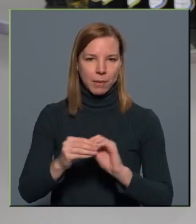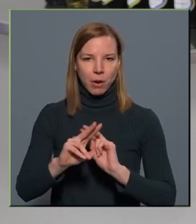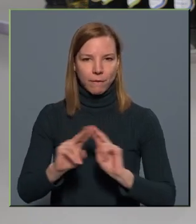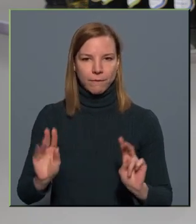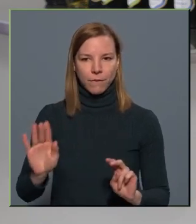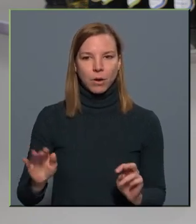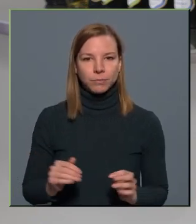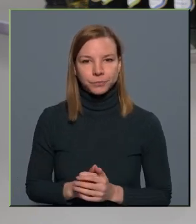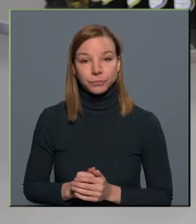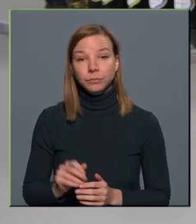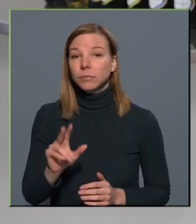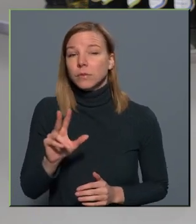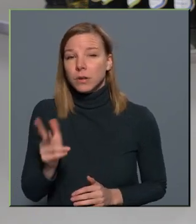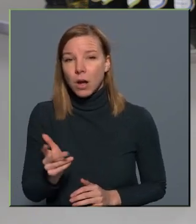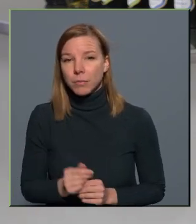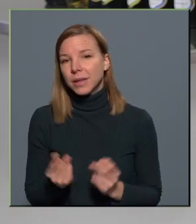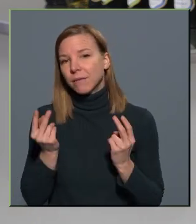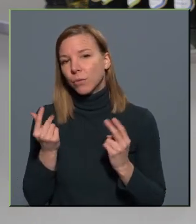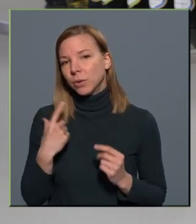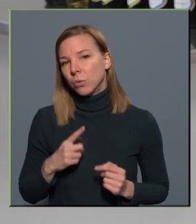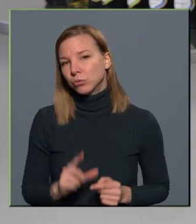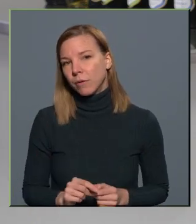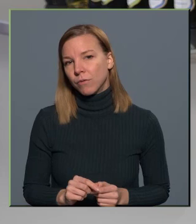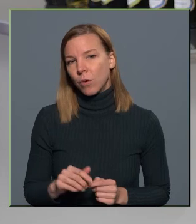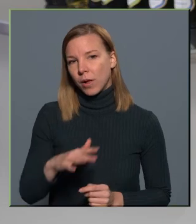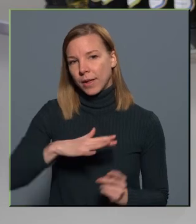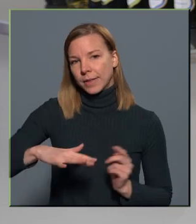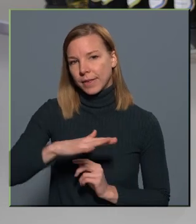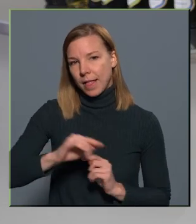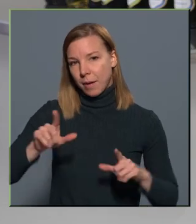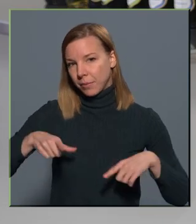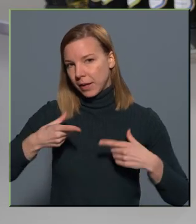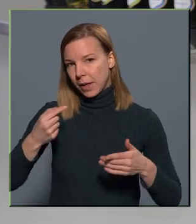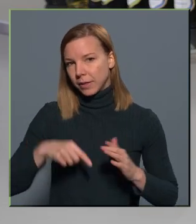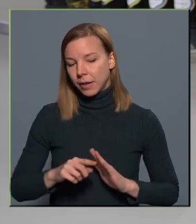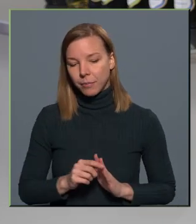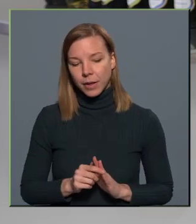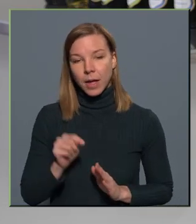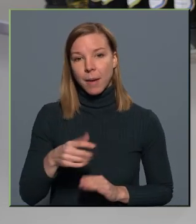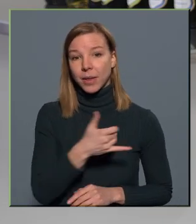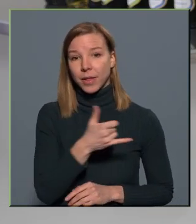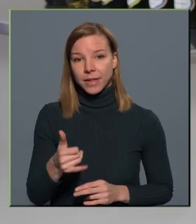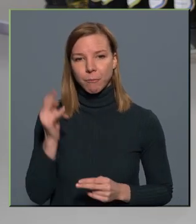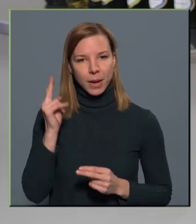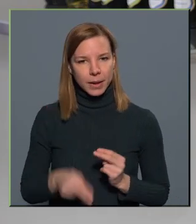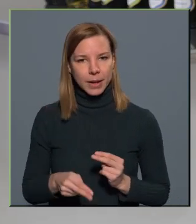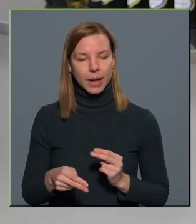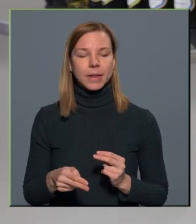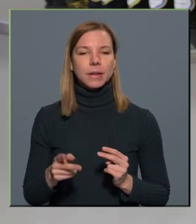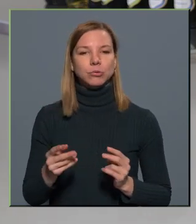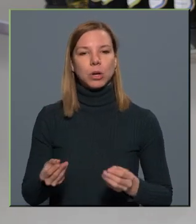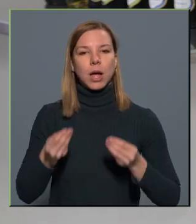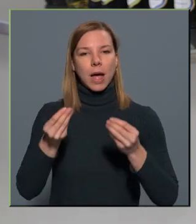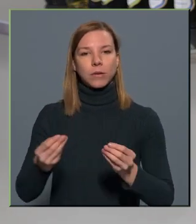harmadik, ami nagy dolog volt úgy gondolom a telep életében, hogy idén készült el és került átadásra a